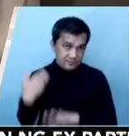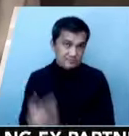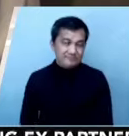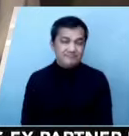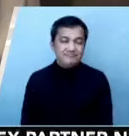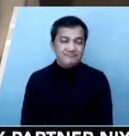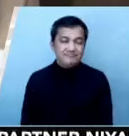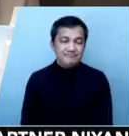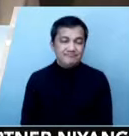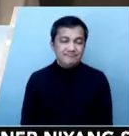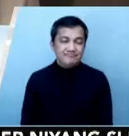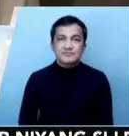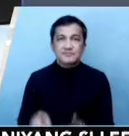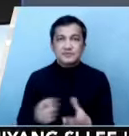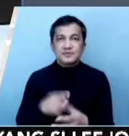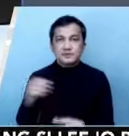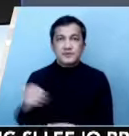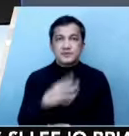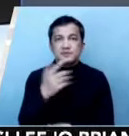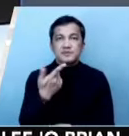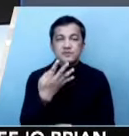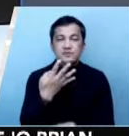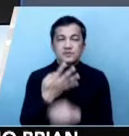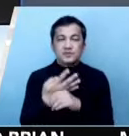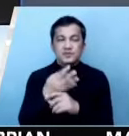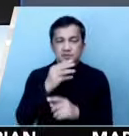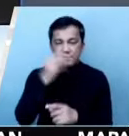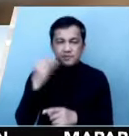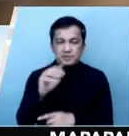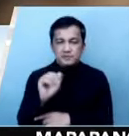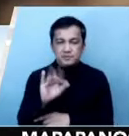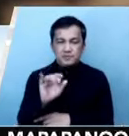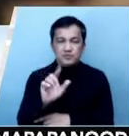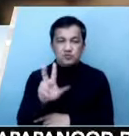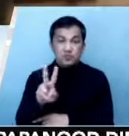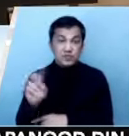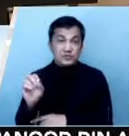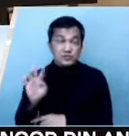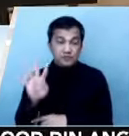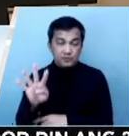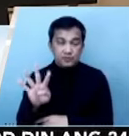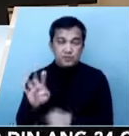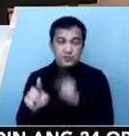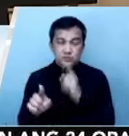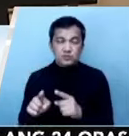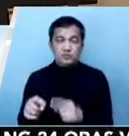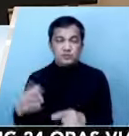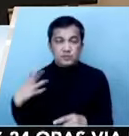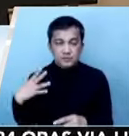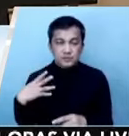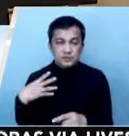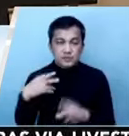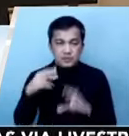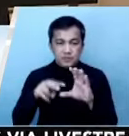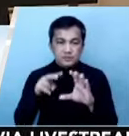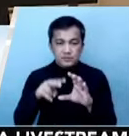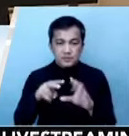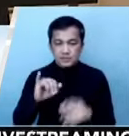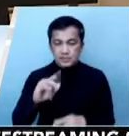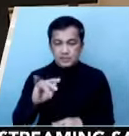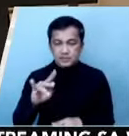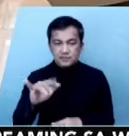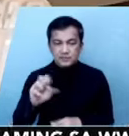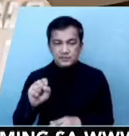unang pag-ere ng 24 oras noong March 15, 2004, talagang inabangan daw ng video archivist na si Dan